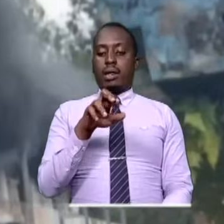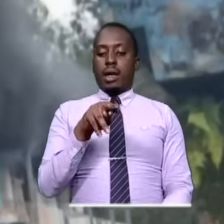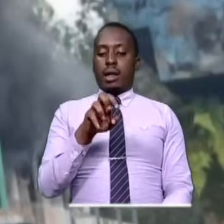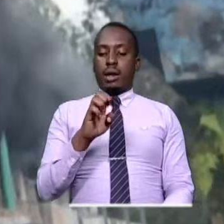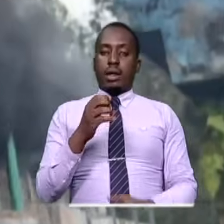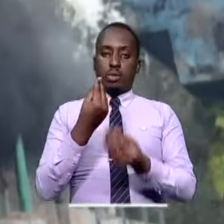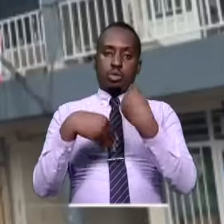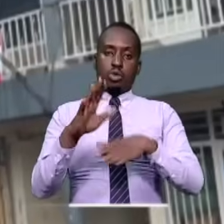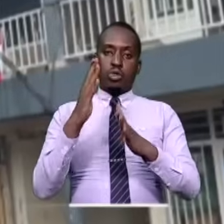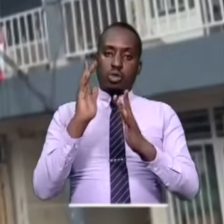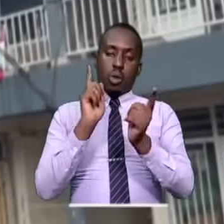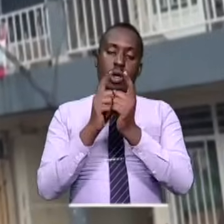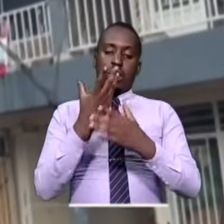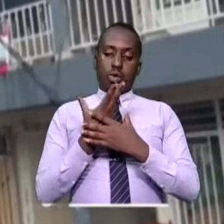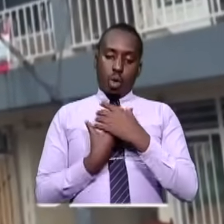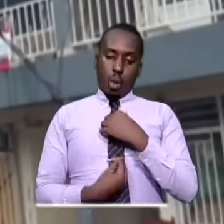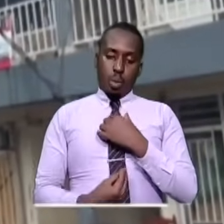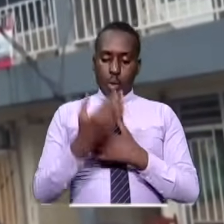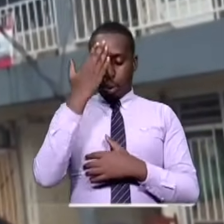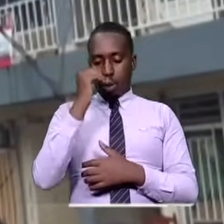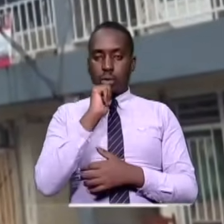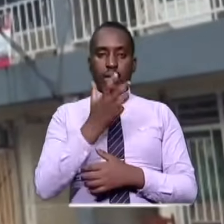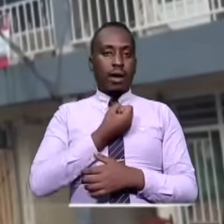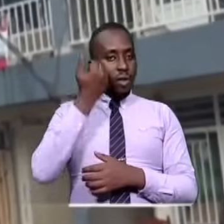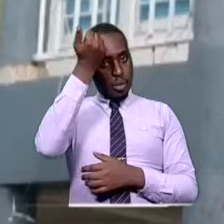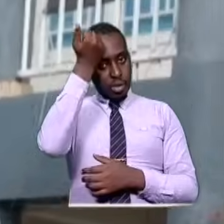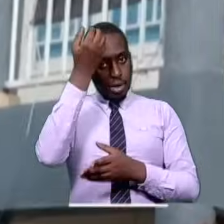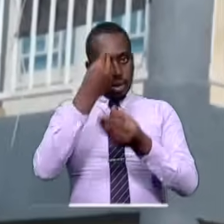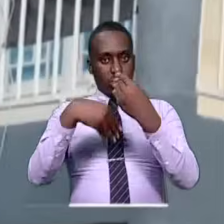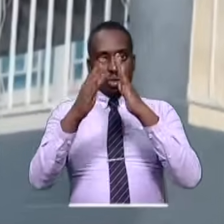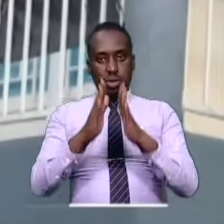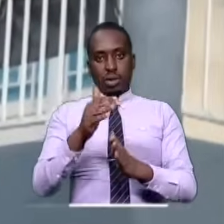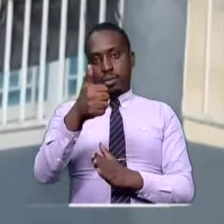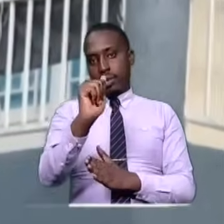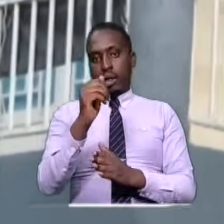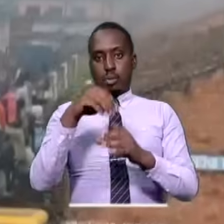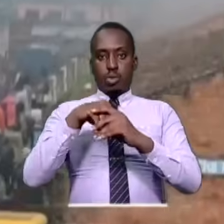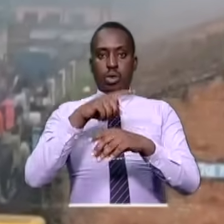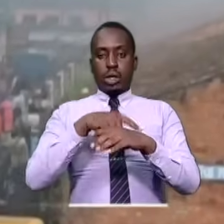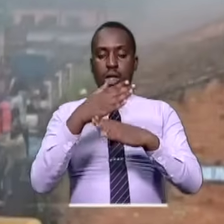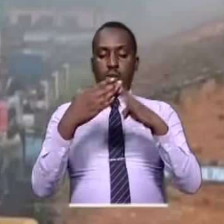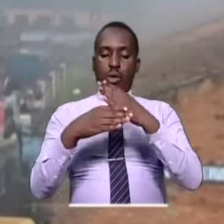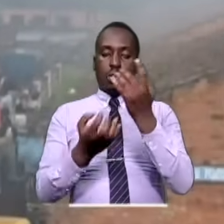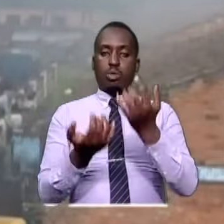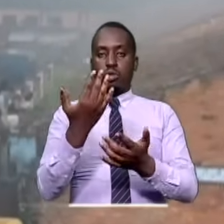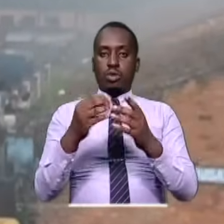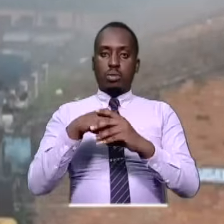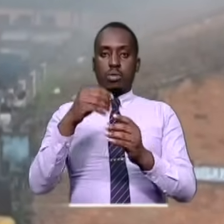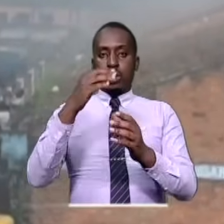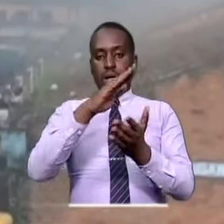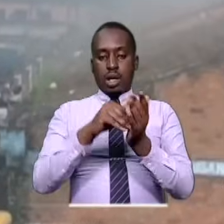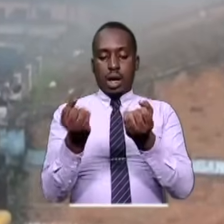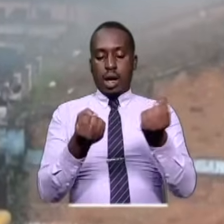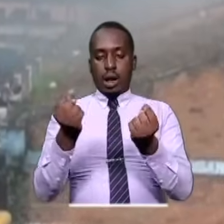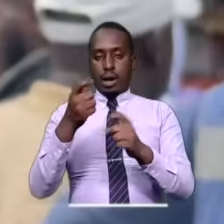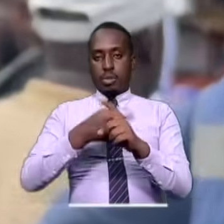mu bacuruzi baherutse guhura n'igihombo kubera ko nta bwishingizi yafata ibicuruzwa bye ubwo inyubako y'ubucuruzi muri gare ya Musanze yibasirwaga